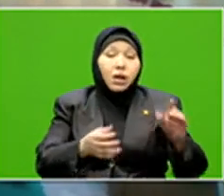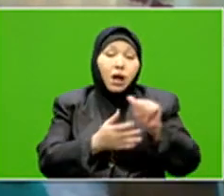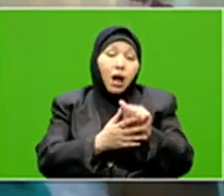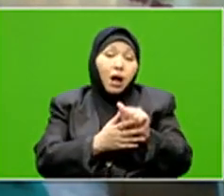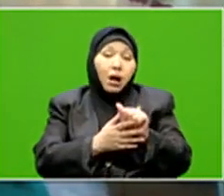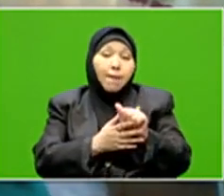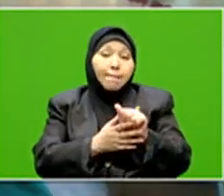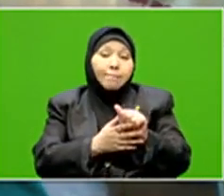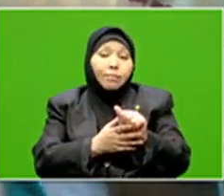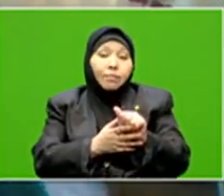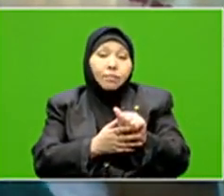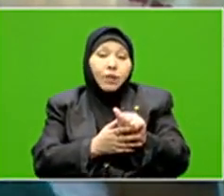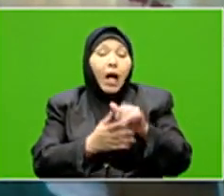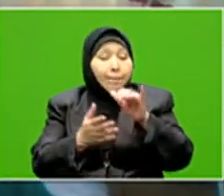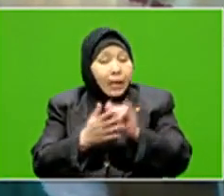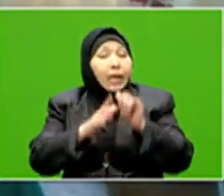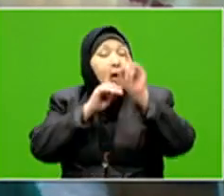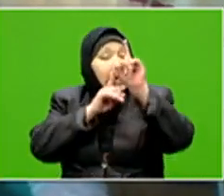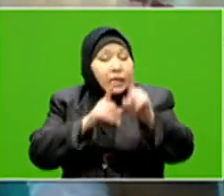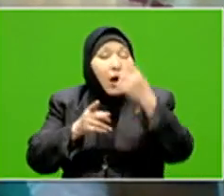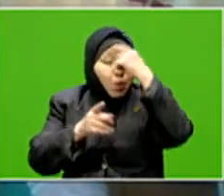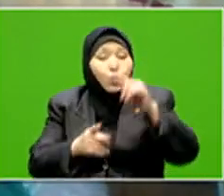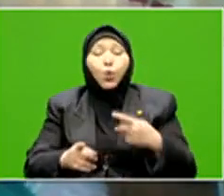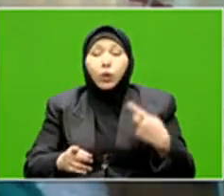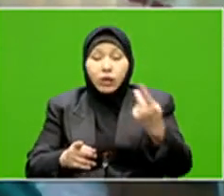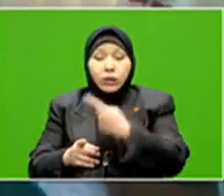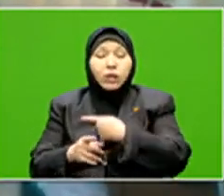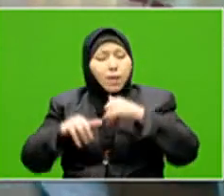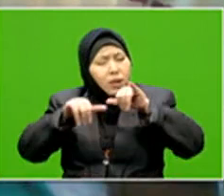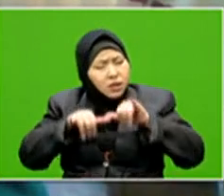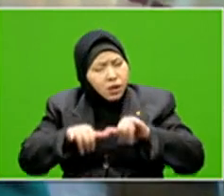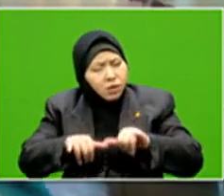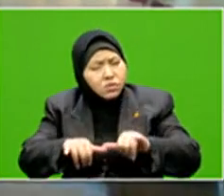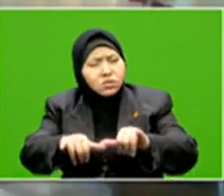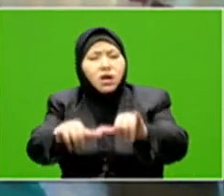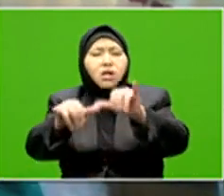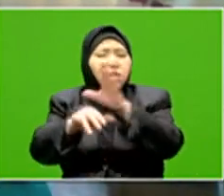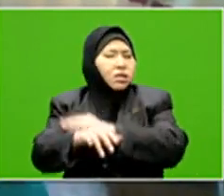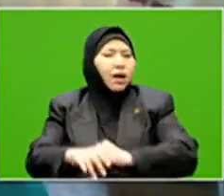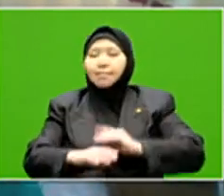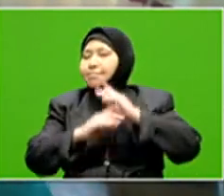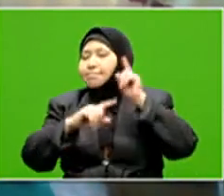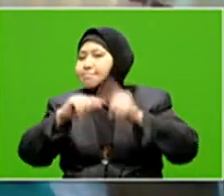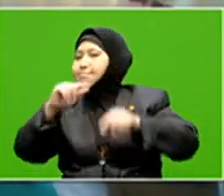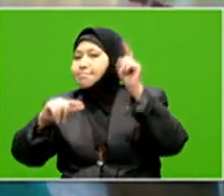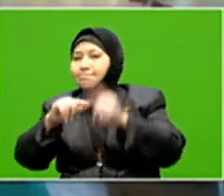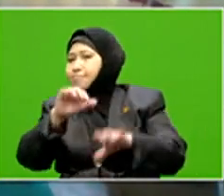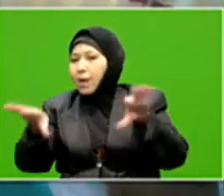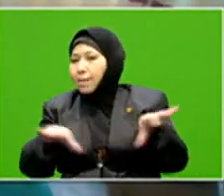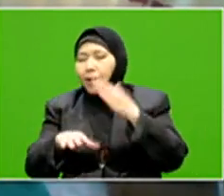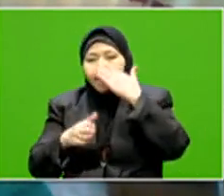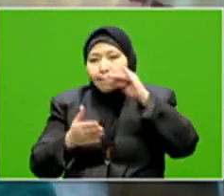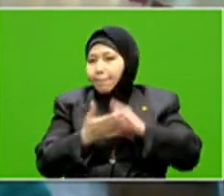tarkanu ila alladina zalamu, iaitu perintah untuk istiqamah dan larangan untuk kita cenderung kepada pihak yang melakukan